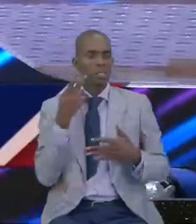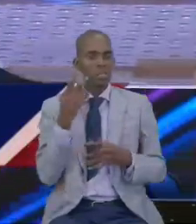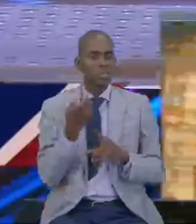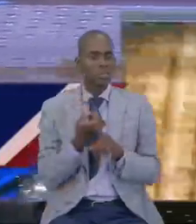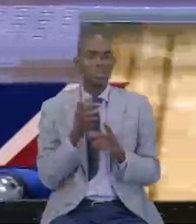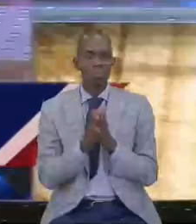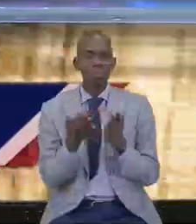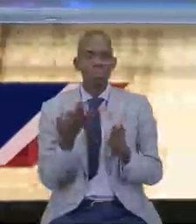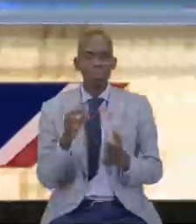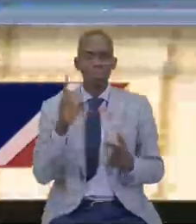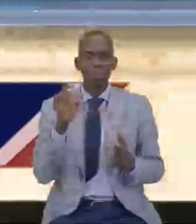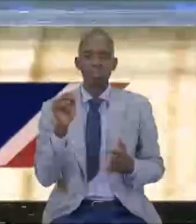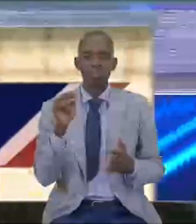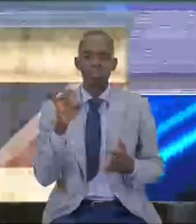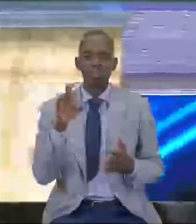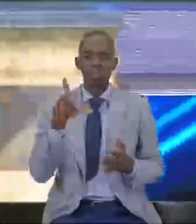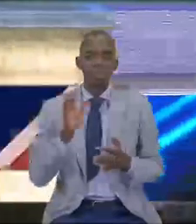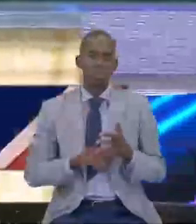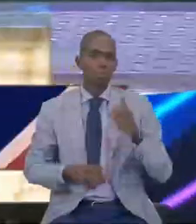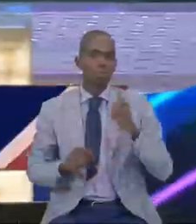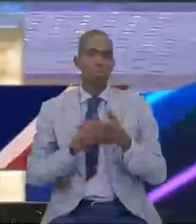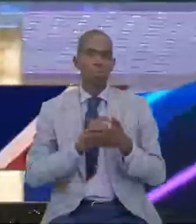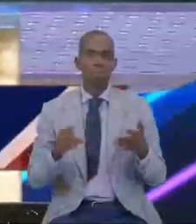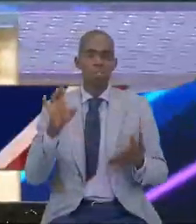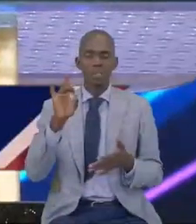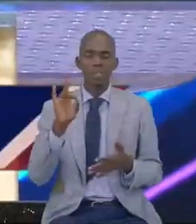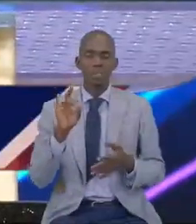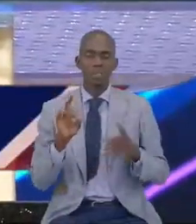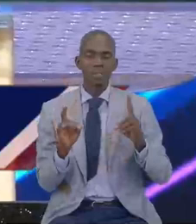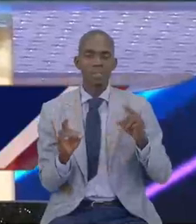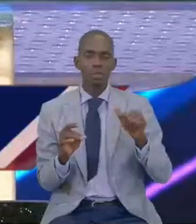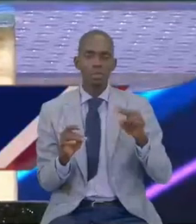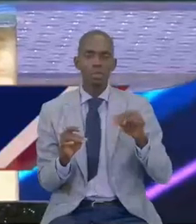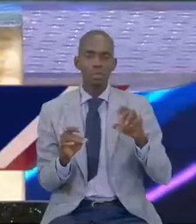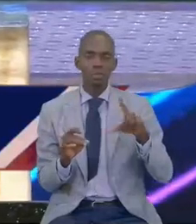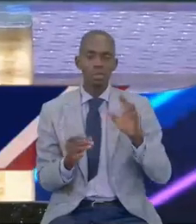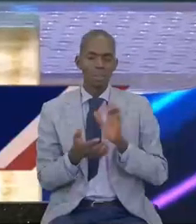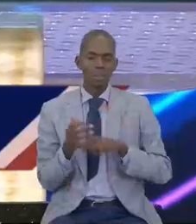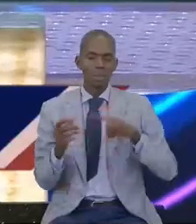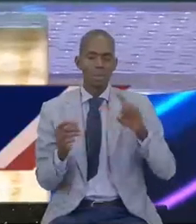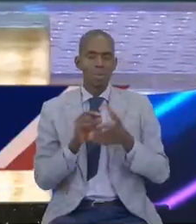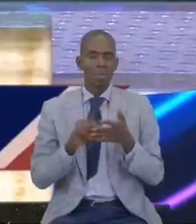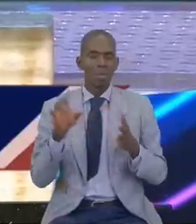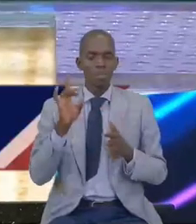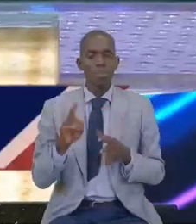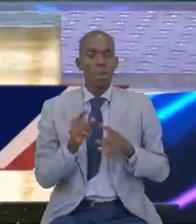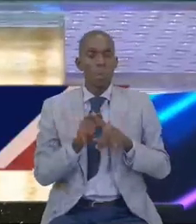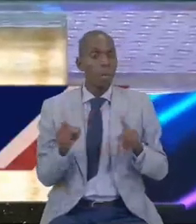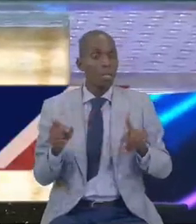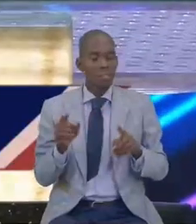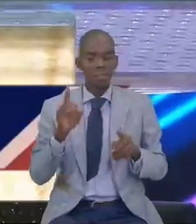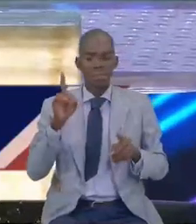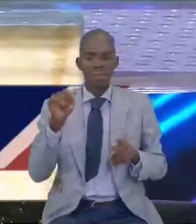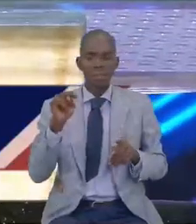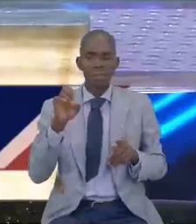lisons à part du verset 8. Daniel 1, verset 8. Daniel résolu de ne pas se